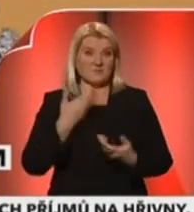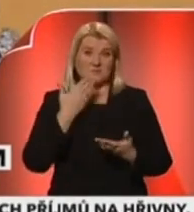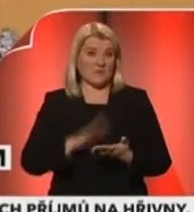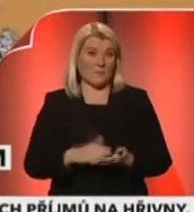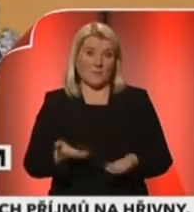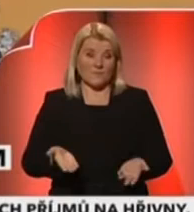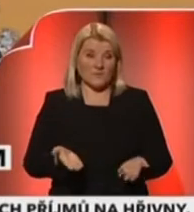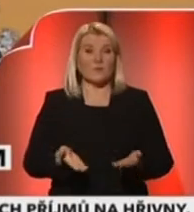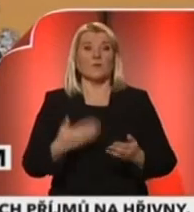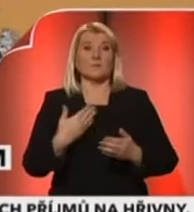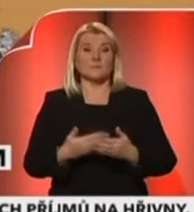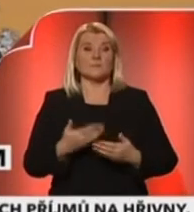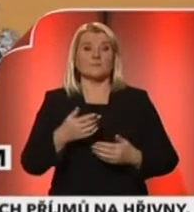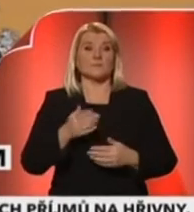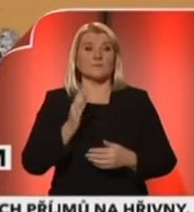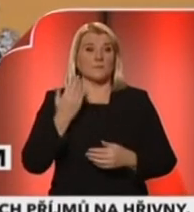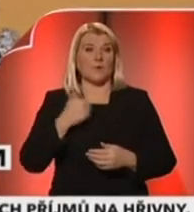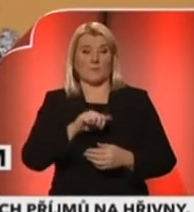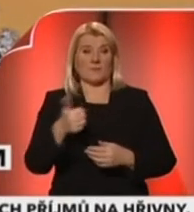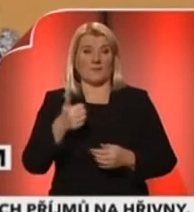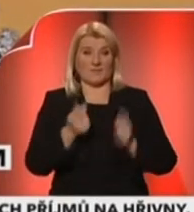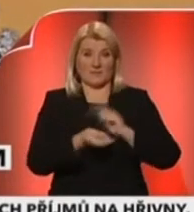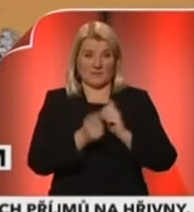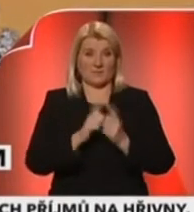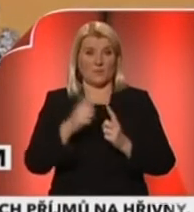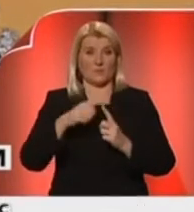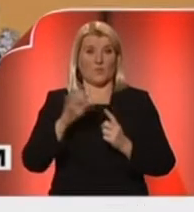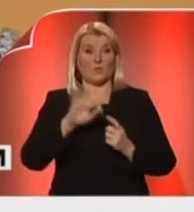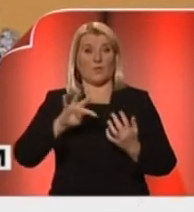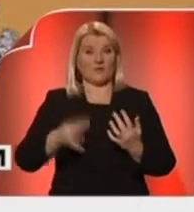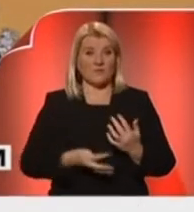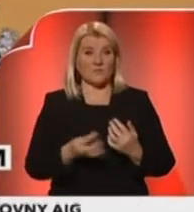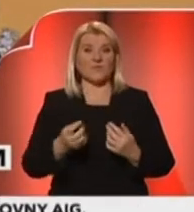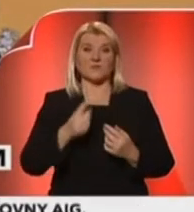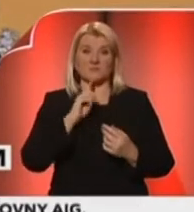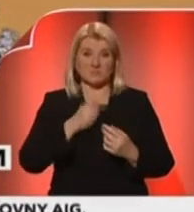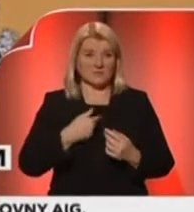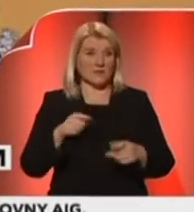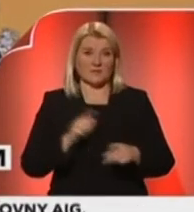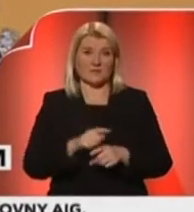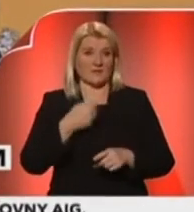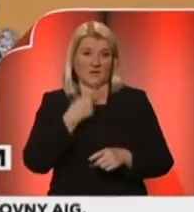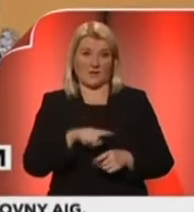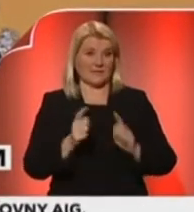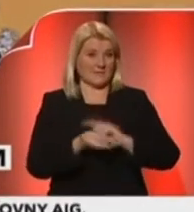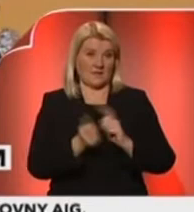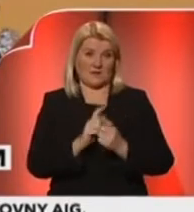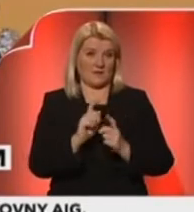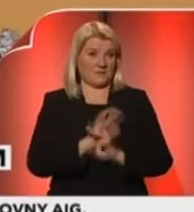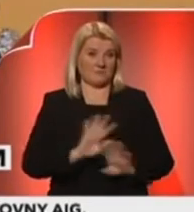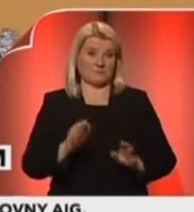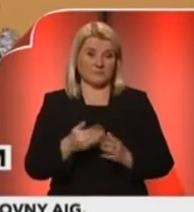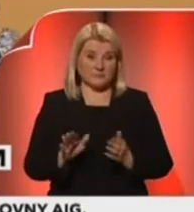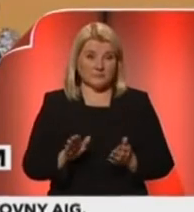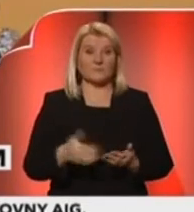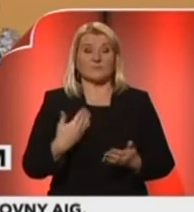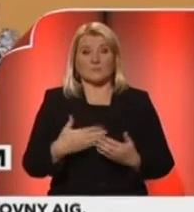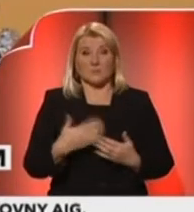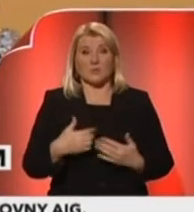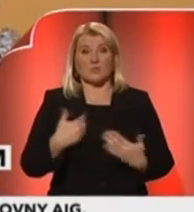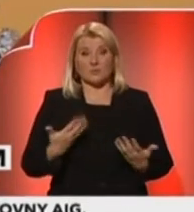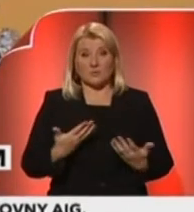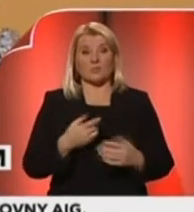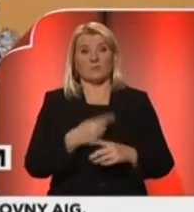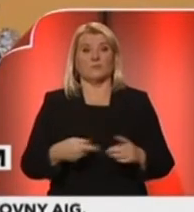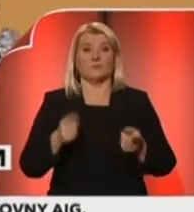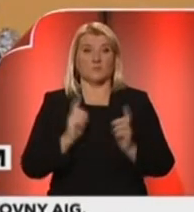to. Při prvním jednání TOP 09 řekla, že ta s náma nebude jednat vůbec, takže pak nezbylo nic